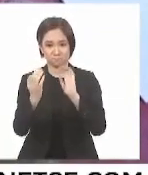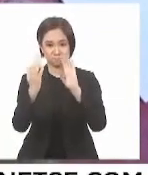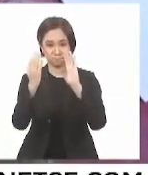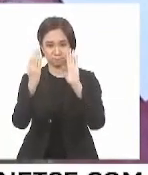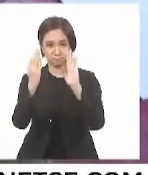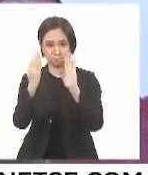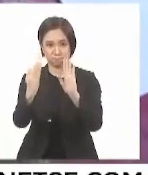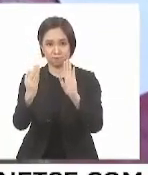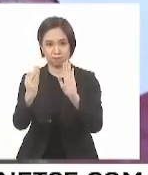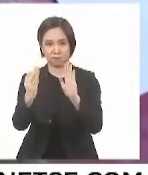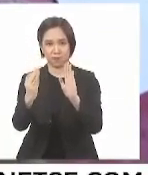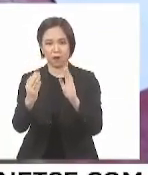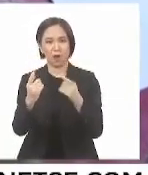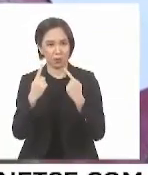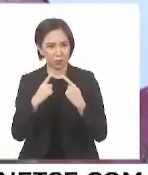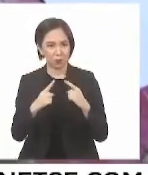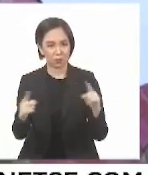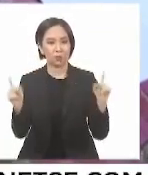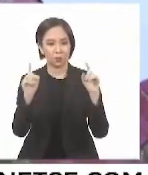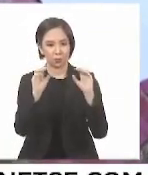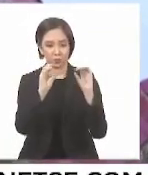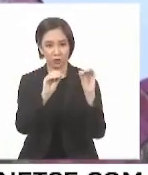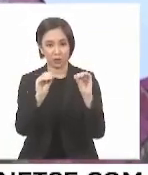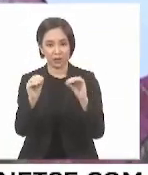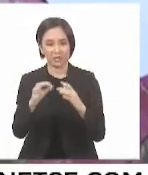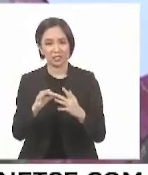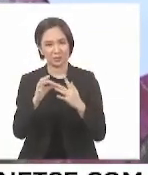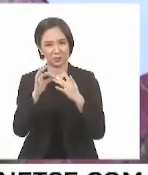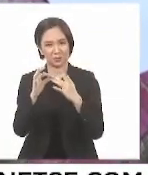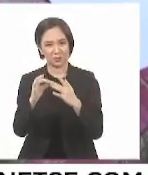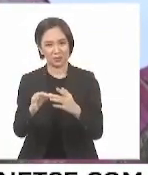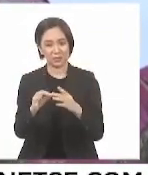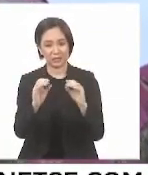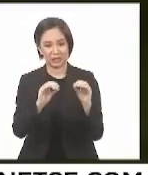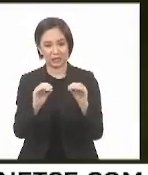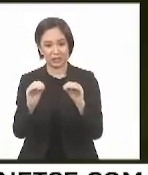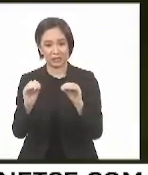ng pagtuturo, lalo na sa mga batang nasa mahirap na pamilya.